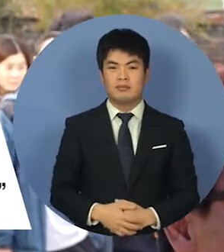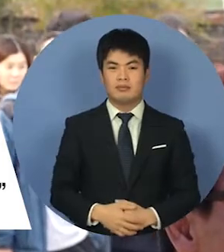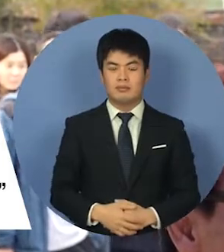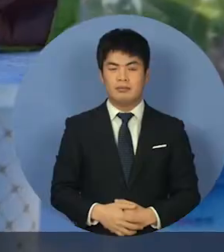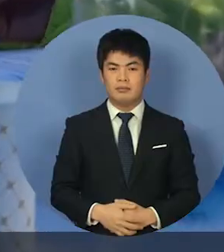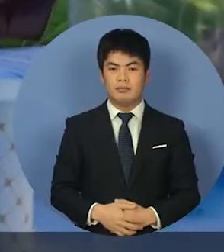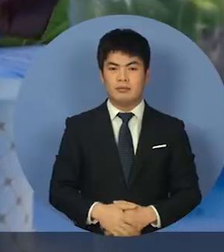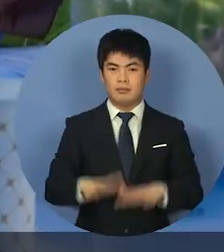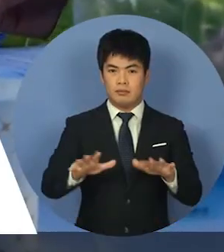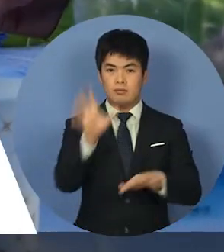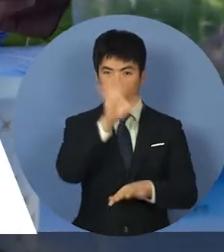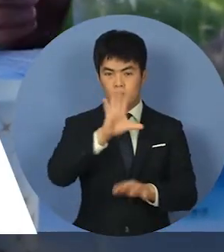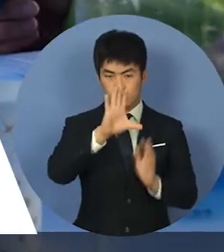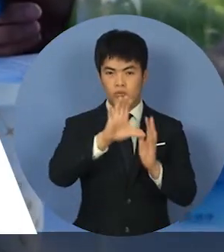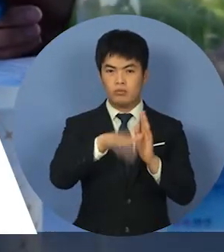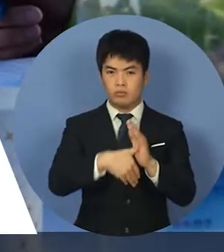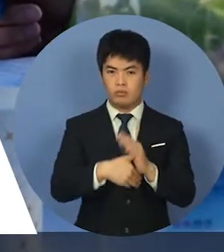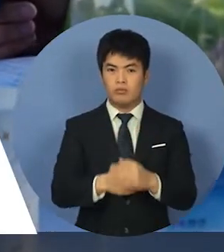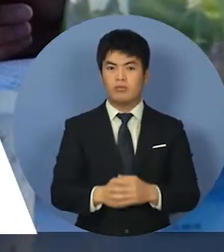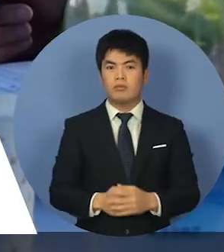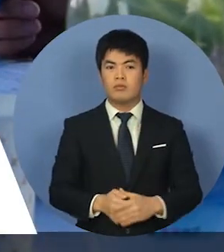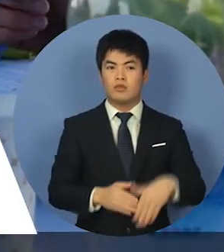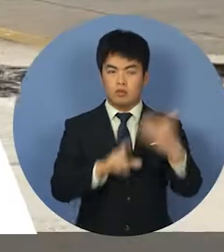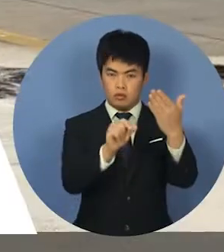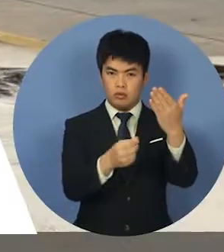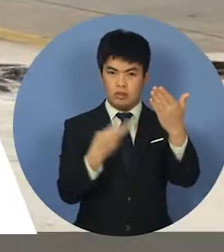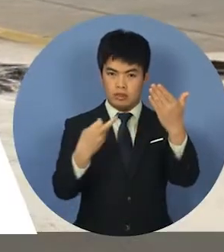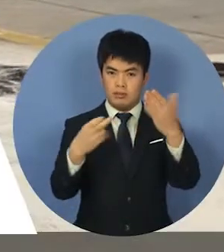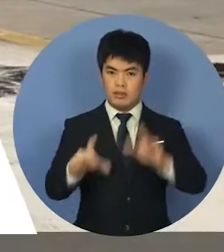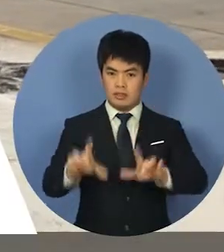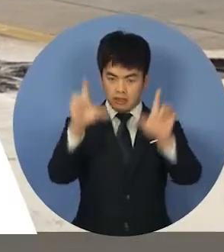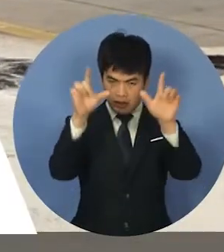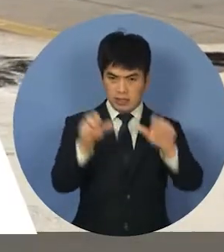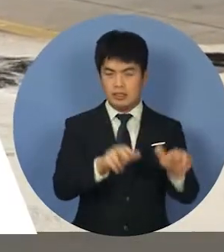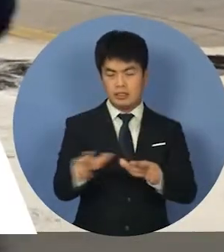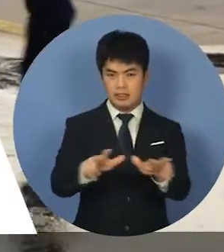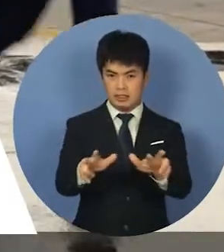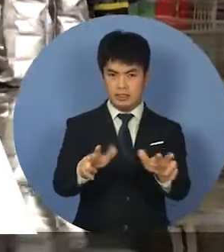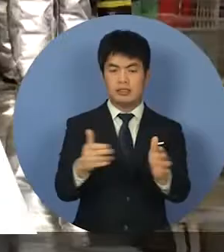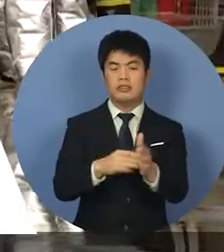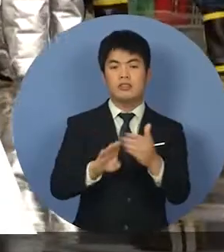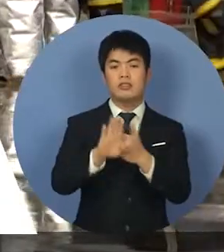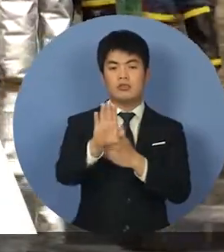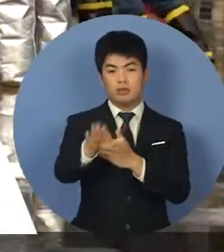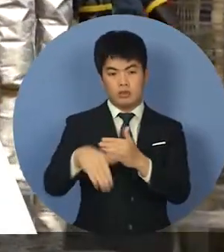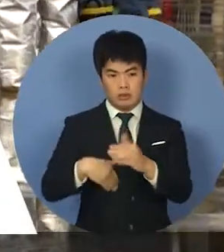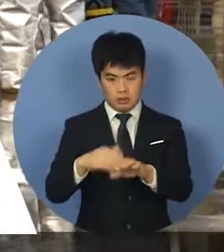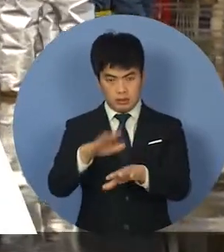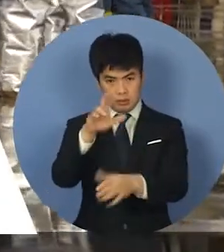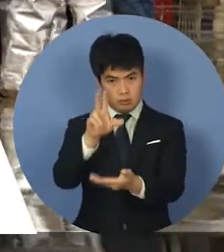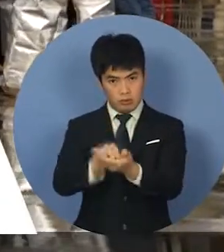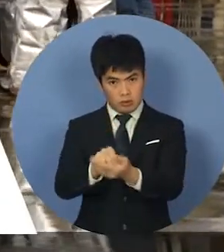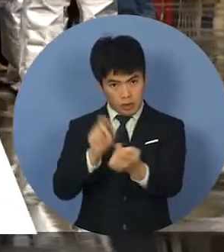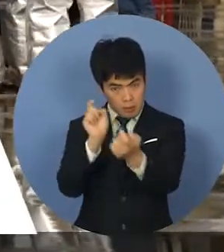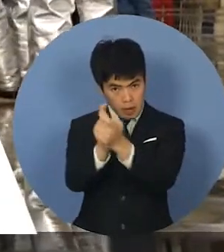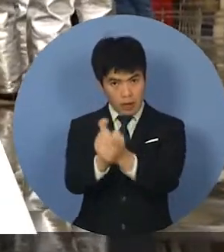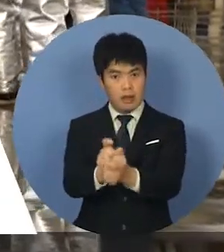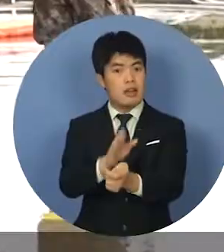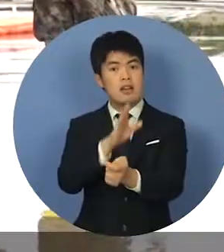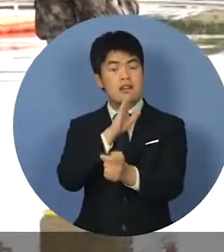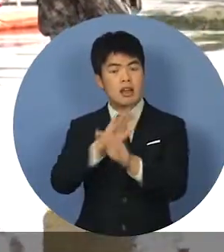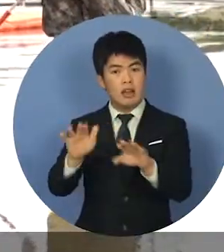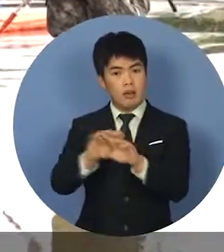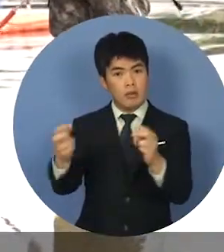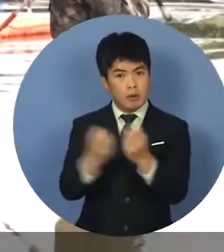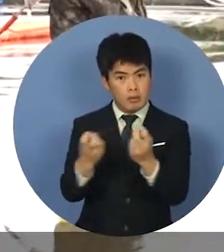고맙습니다. 한편 이번 훈련은 지난 9.12 지진을 계기로 현장 조치 행동 매뉴얼의 현장 대응 실행 능력 향상을